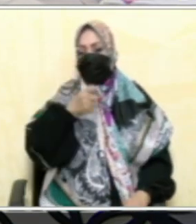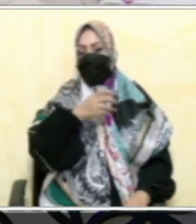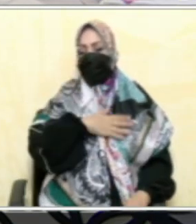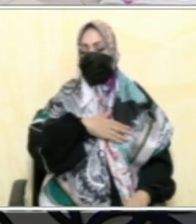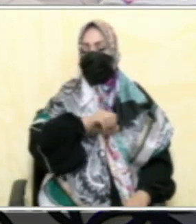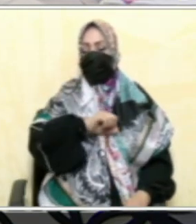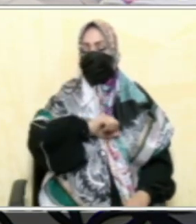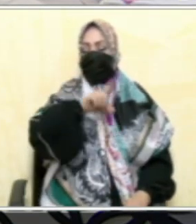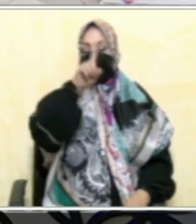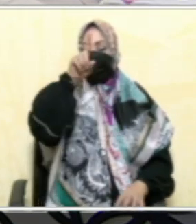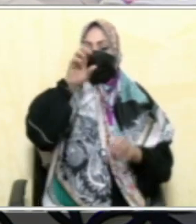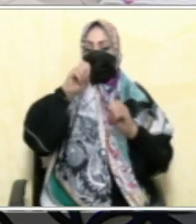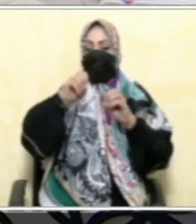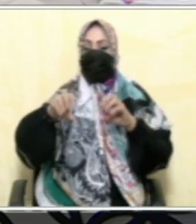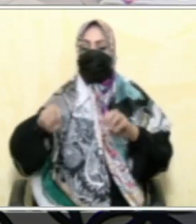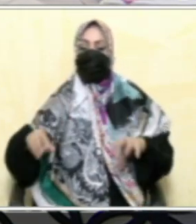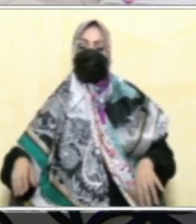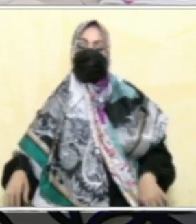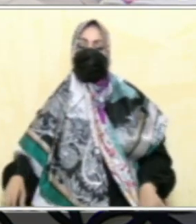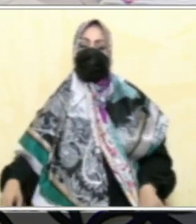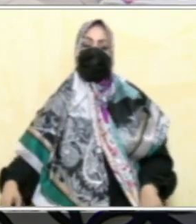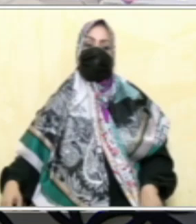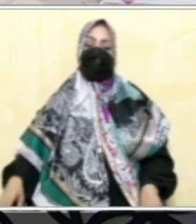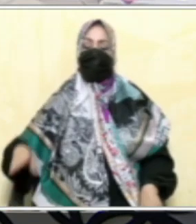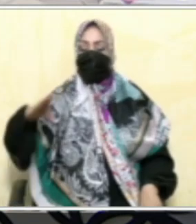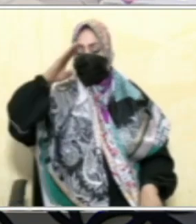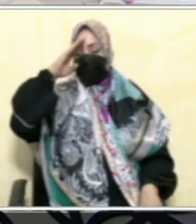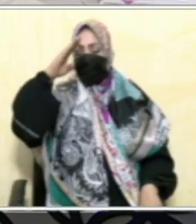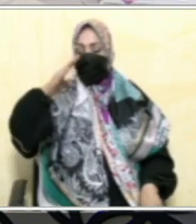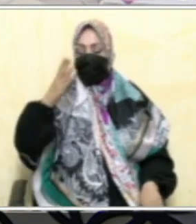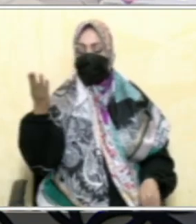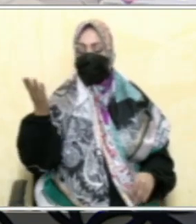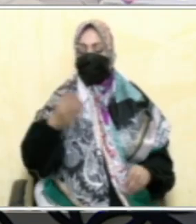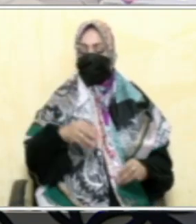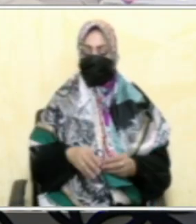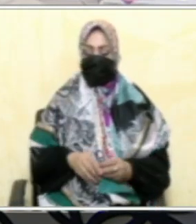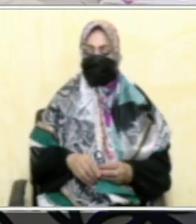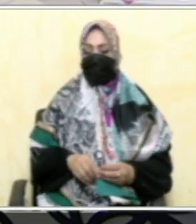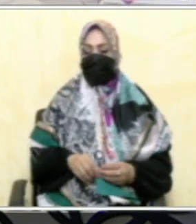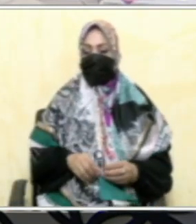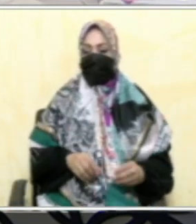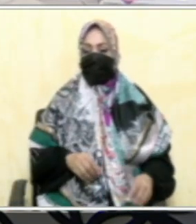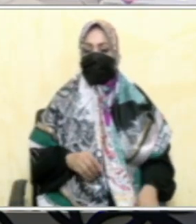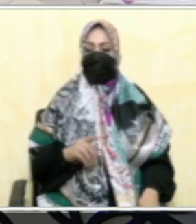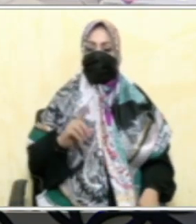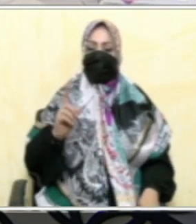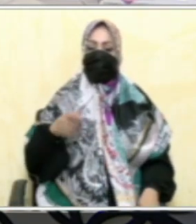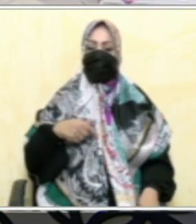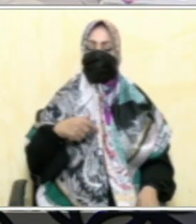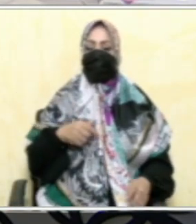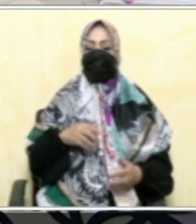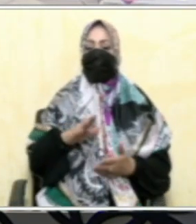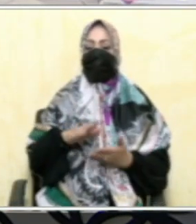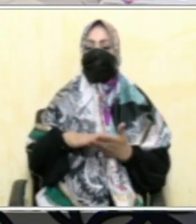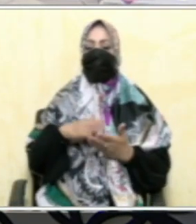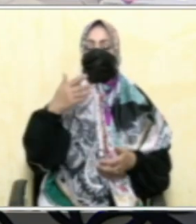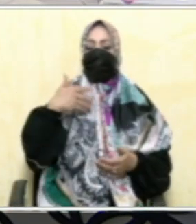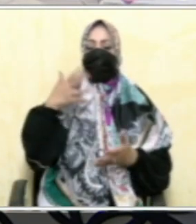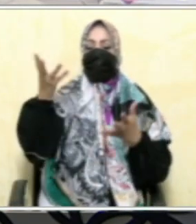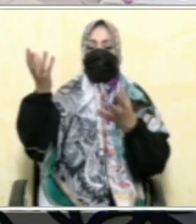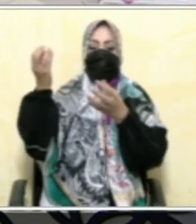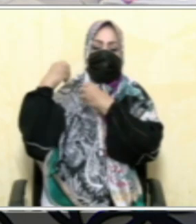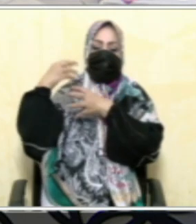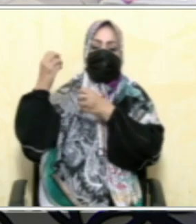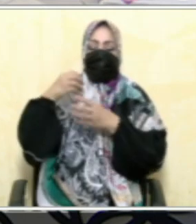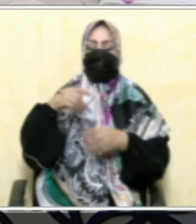الله فيك وفي علمك وفي عملك، وجزاك الله خير على هذه المقدمة. إن شاء الله. تحية للأخت اللي يشارك والفريق المصاحب لك. بارك الله فيك يا إدريس، تفضل.